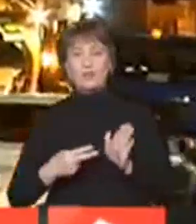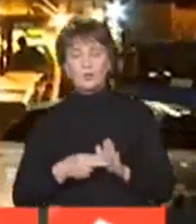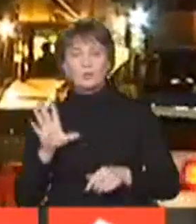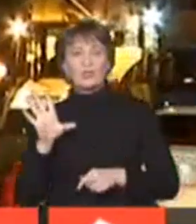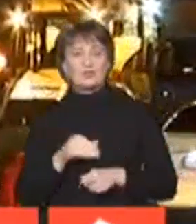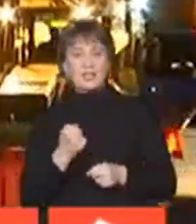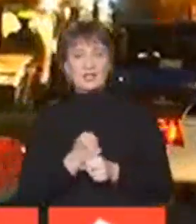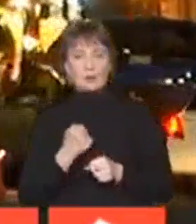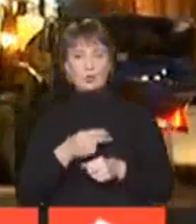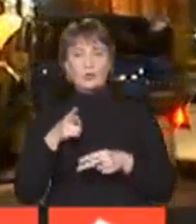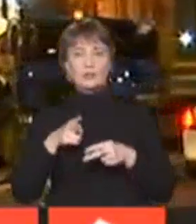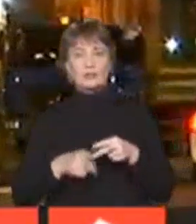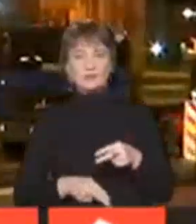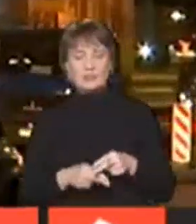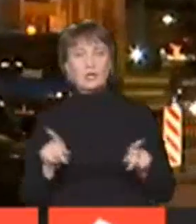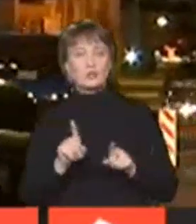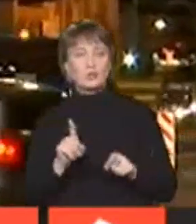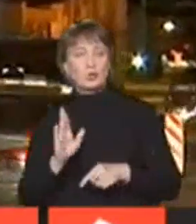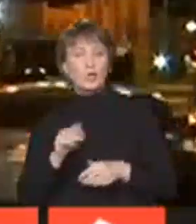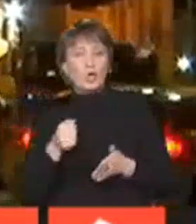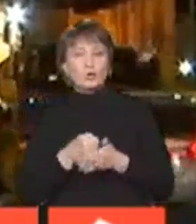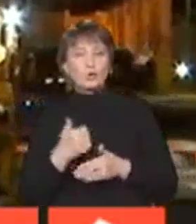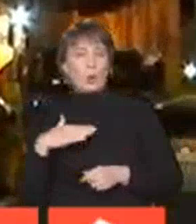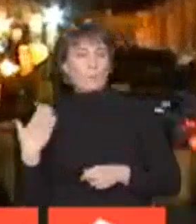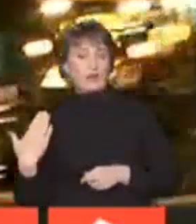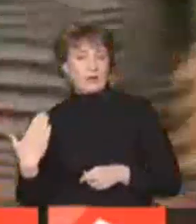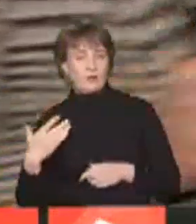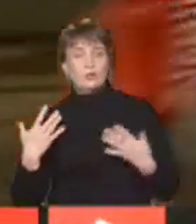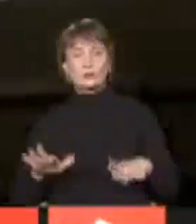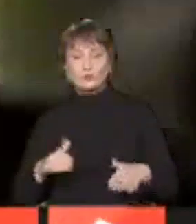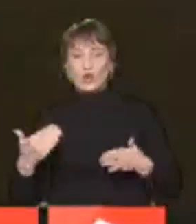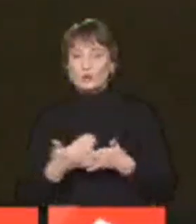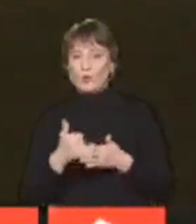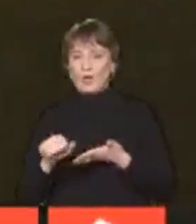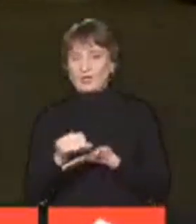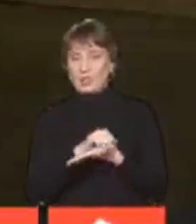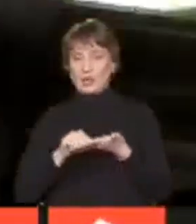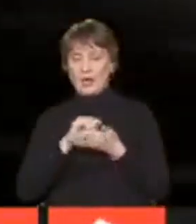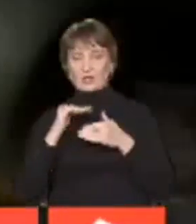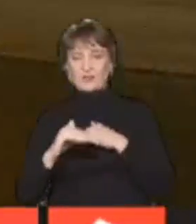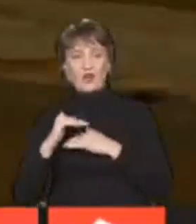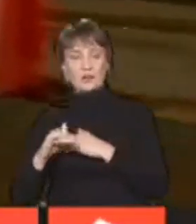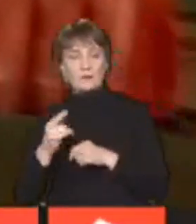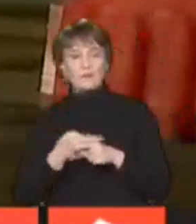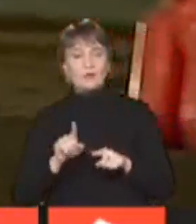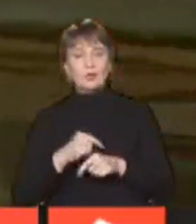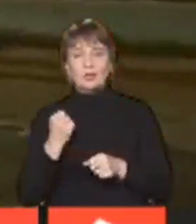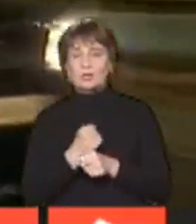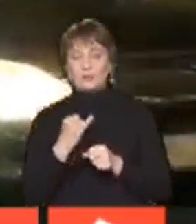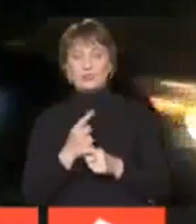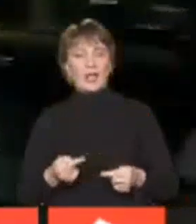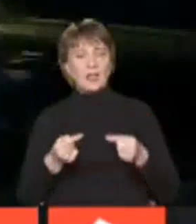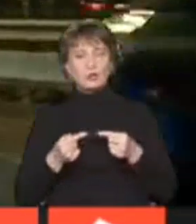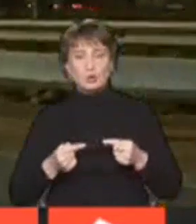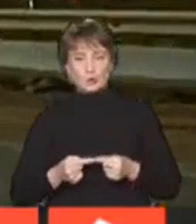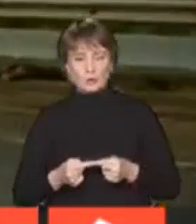роботи завершити. Щодо правої смуги, то тут вже лежить новенький асфальт. Ну, можу сказати, що ці роботи, вони не